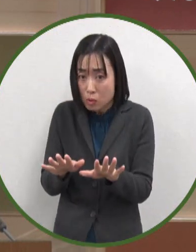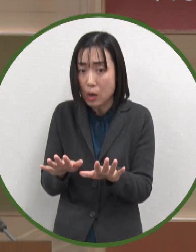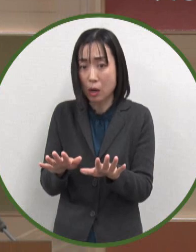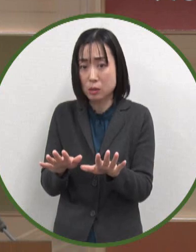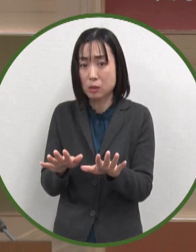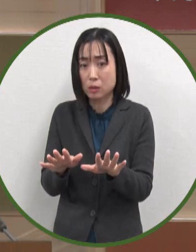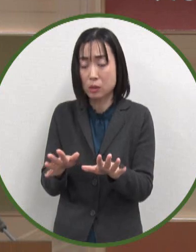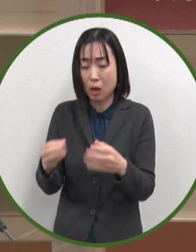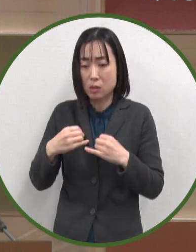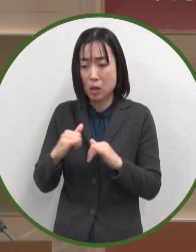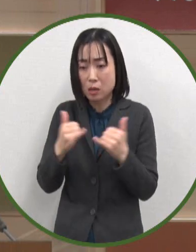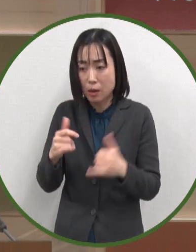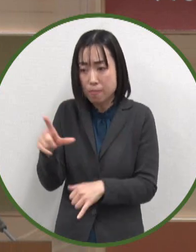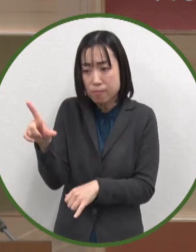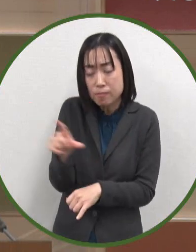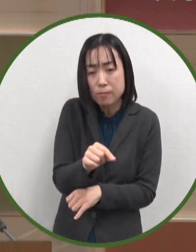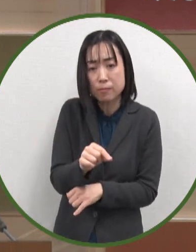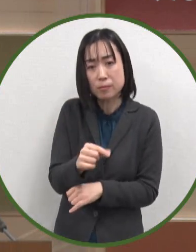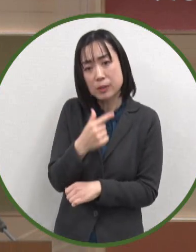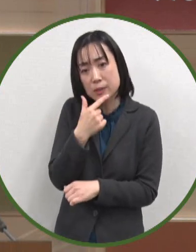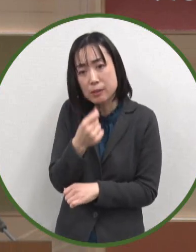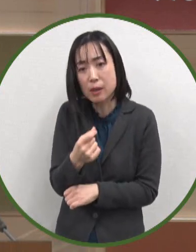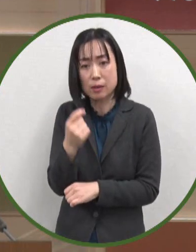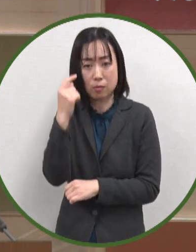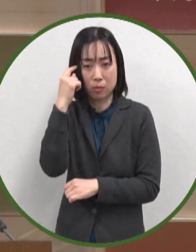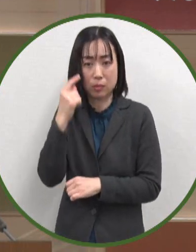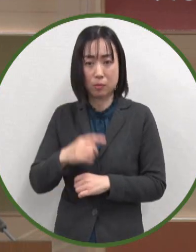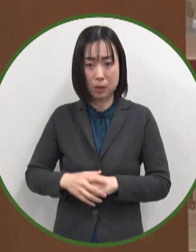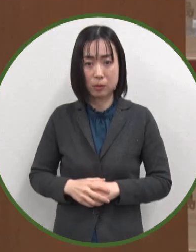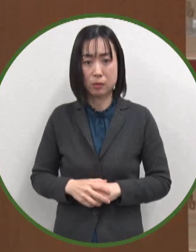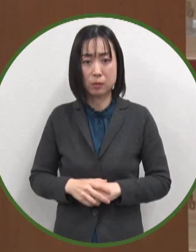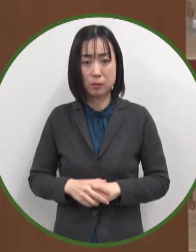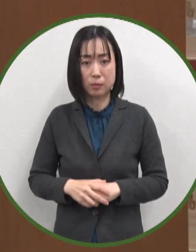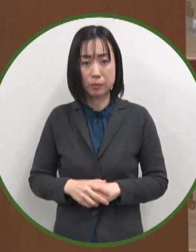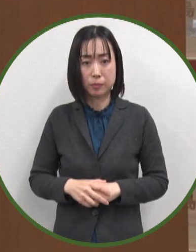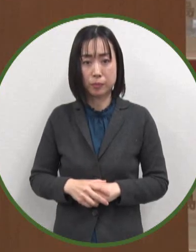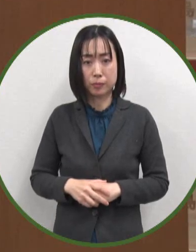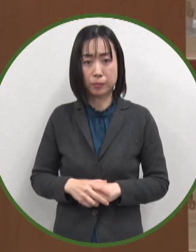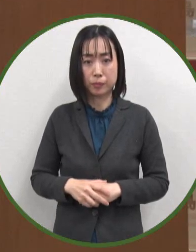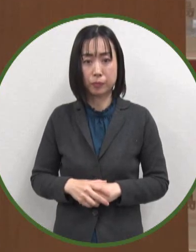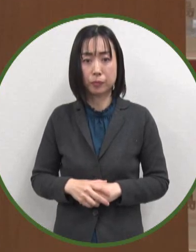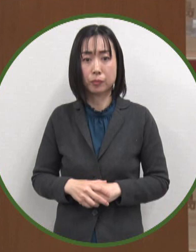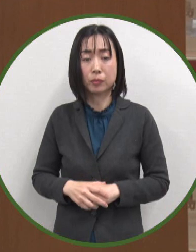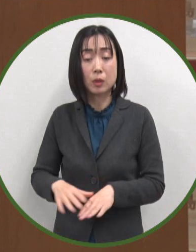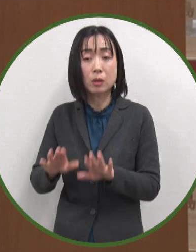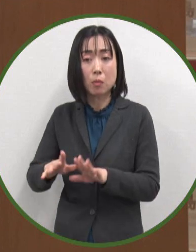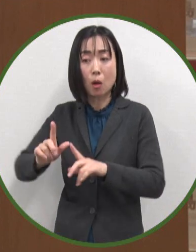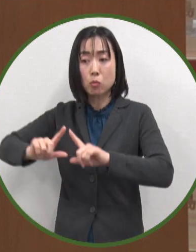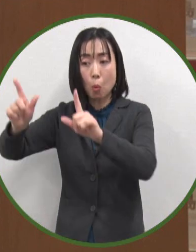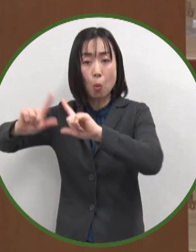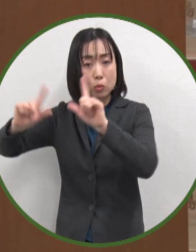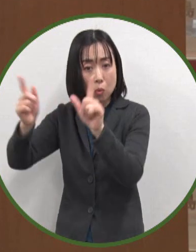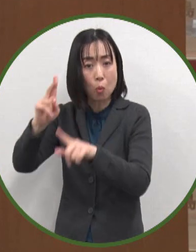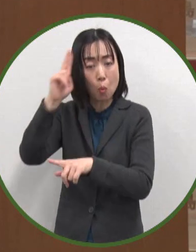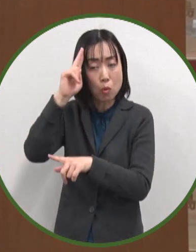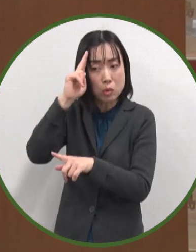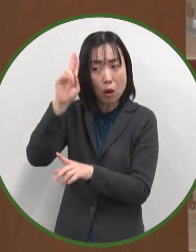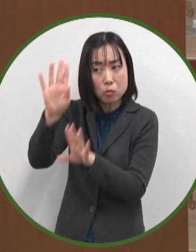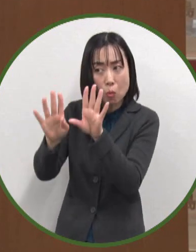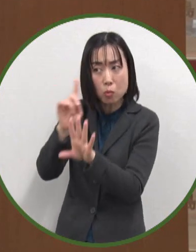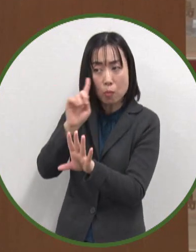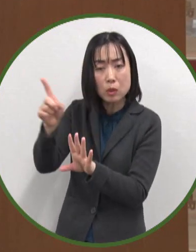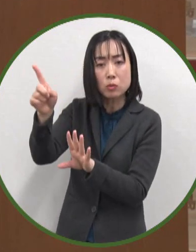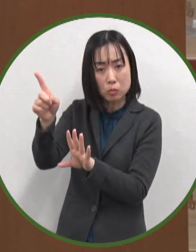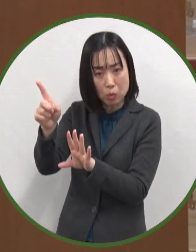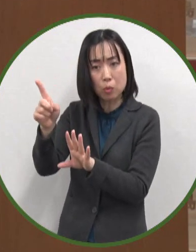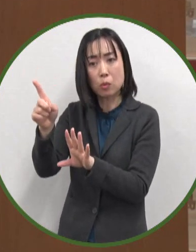抑え込みたいと考えているところであります。今ですね、東京大阪非常に感染状況